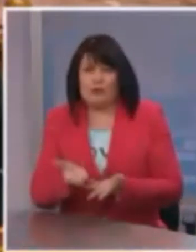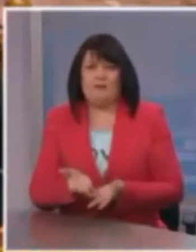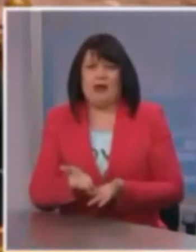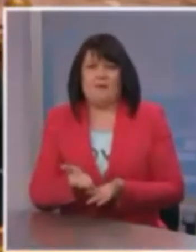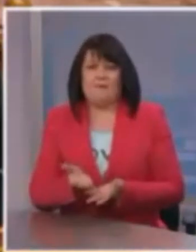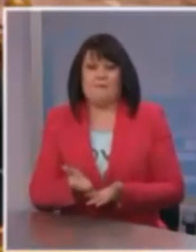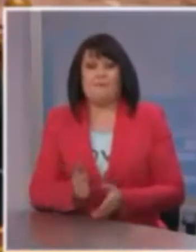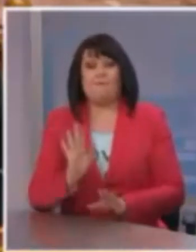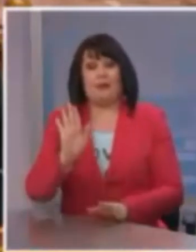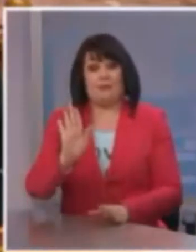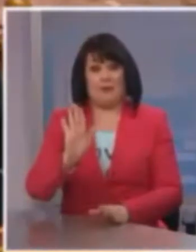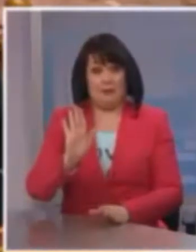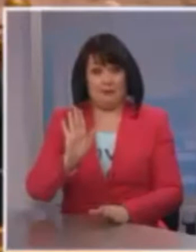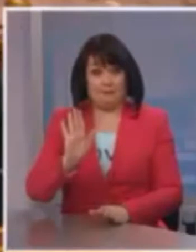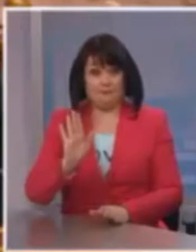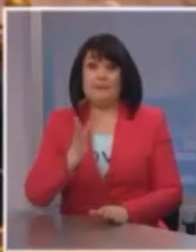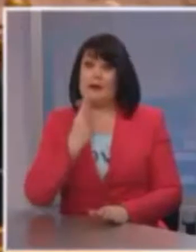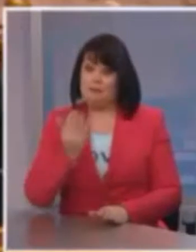προς το παρόν,